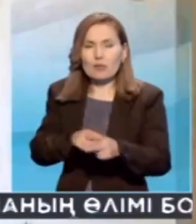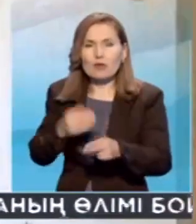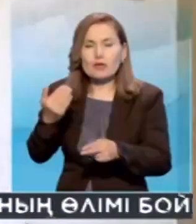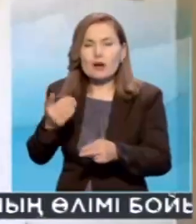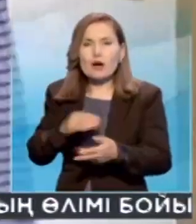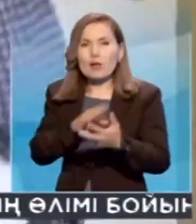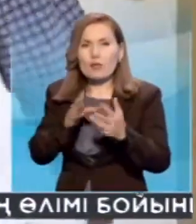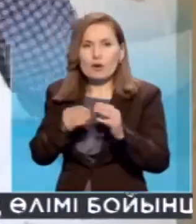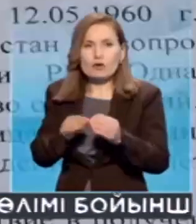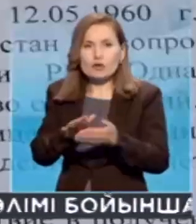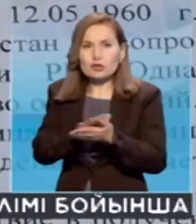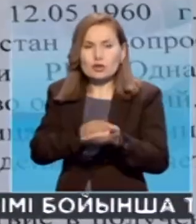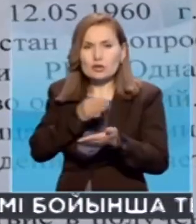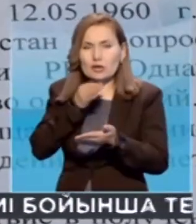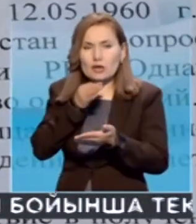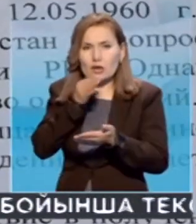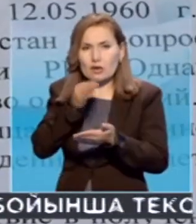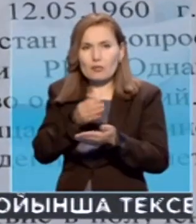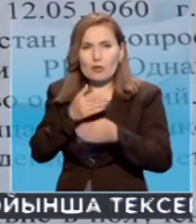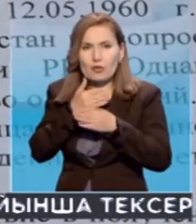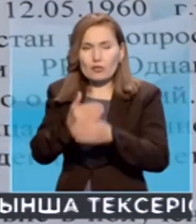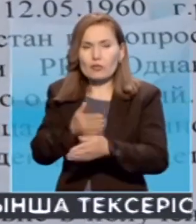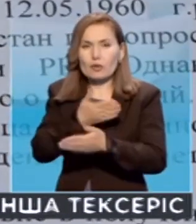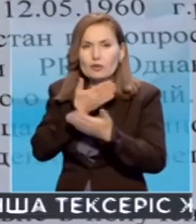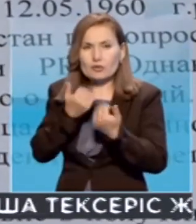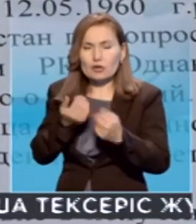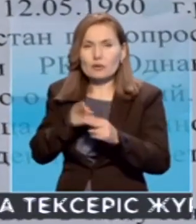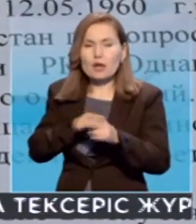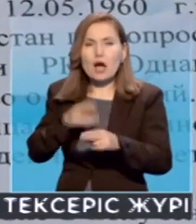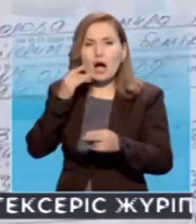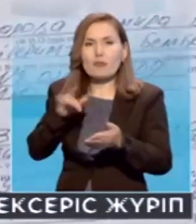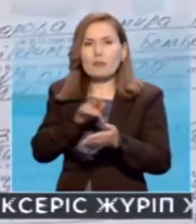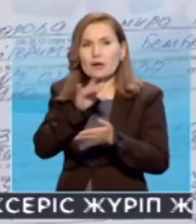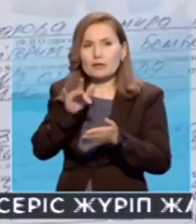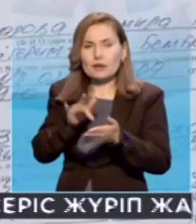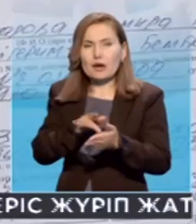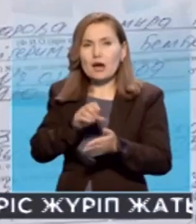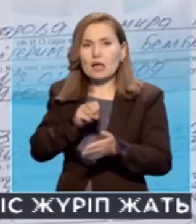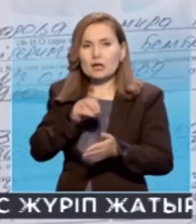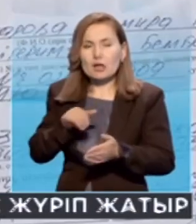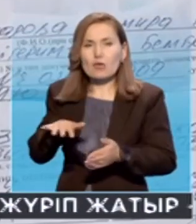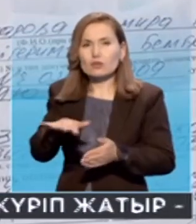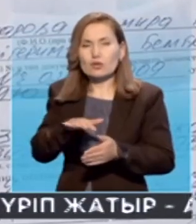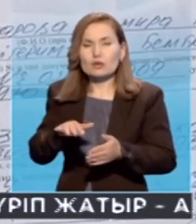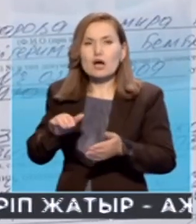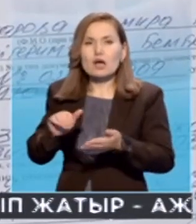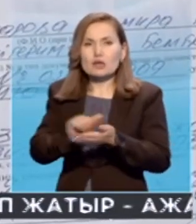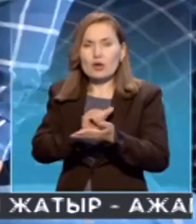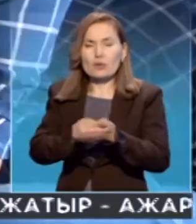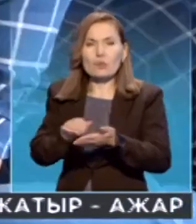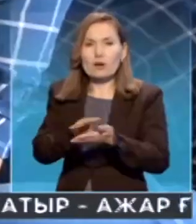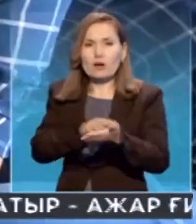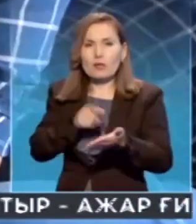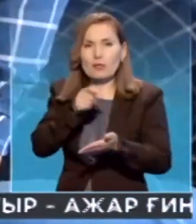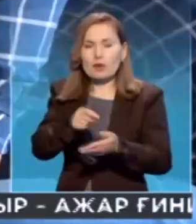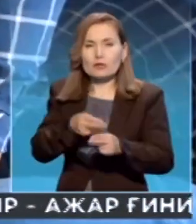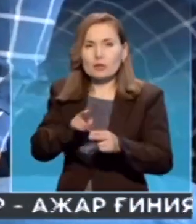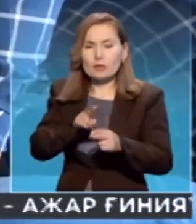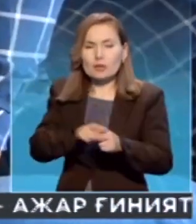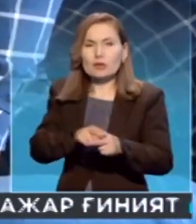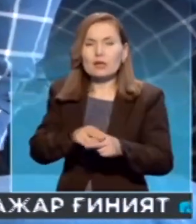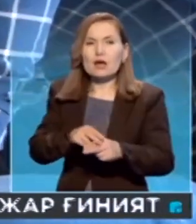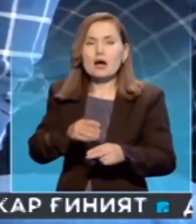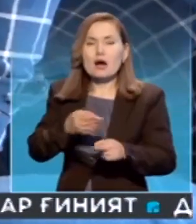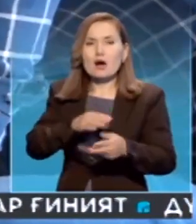шығарына күмәнмен қарап отыр. Дәл осындай қағаздарды бұған дейін Алматы қаласы Алатау ауданына өткізген. Артынша туу туралы куәлігіңіз жоқ деген